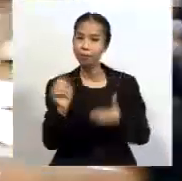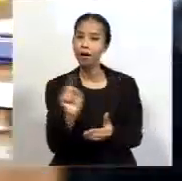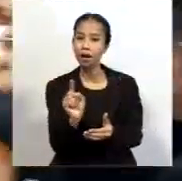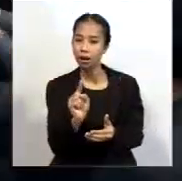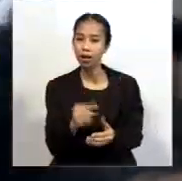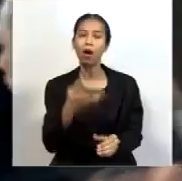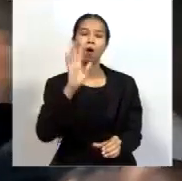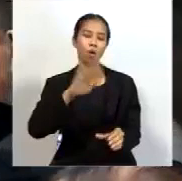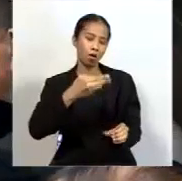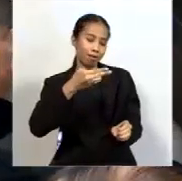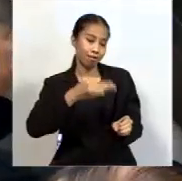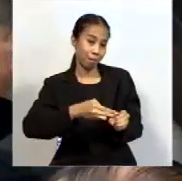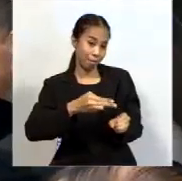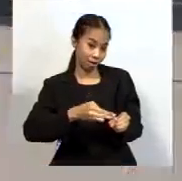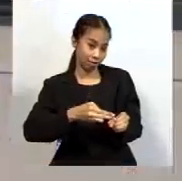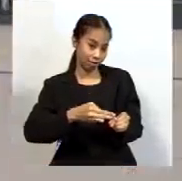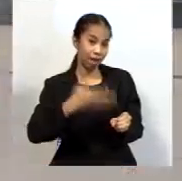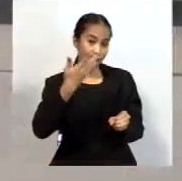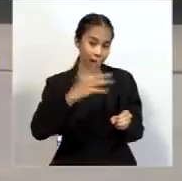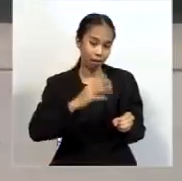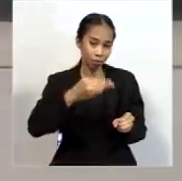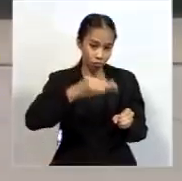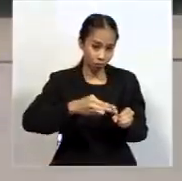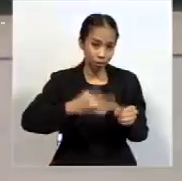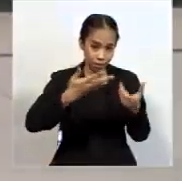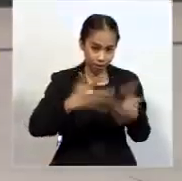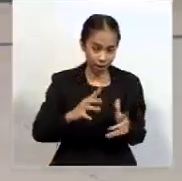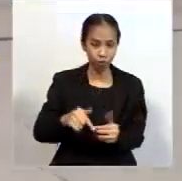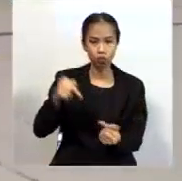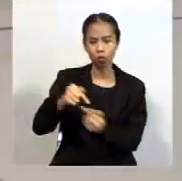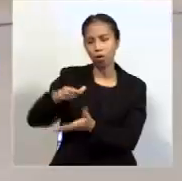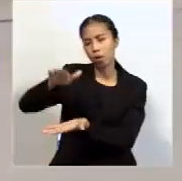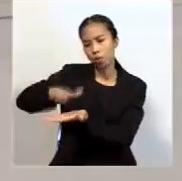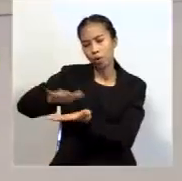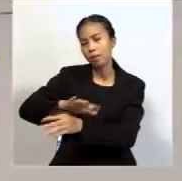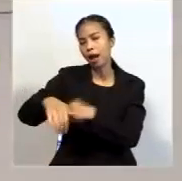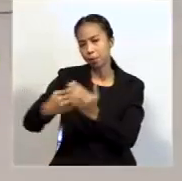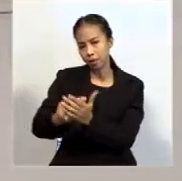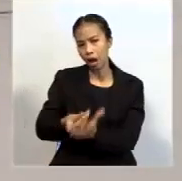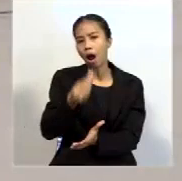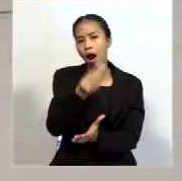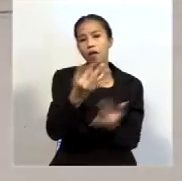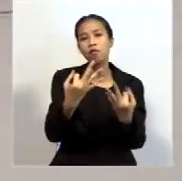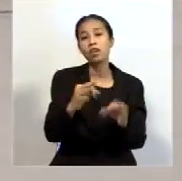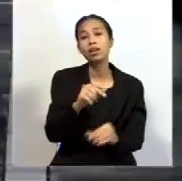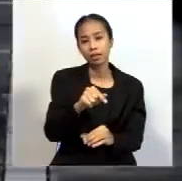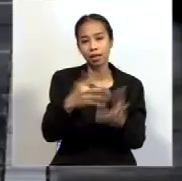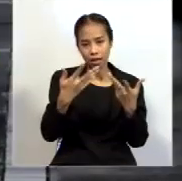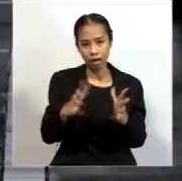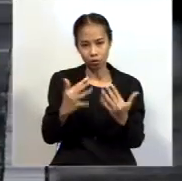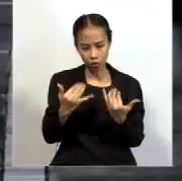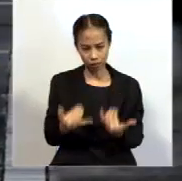ำมันแถมเจลล้างมือเพื่อกระจายเจลล้างมือให้ถึงมือประชาชนให้ได้มากที่สุดนอกจ